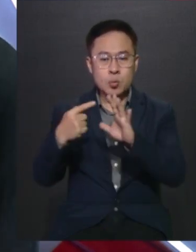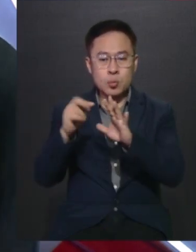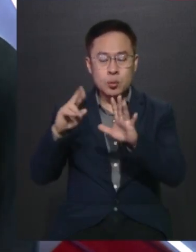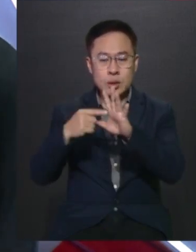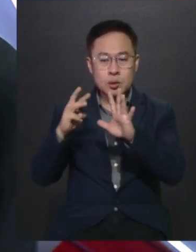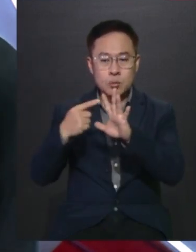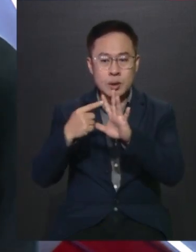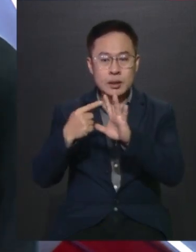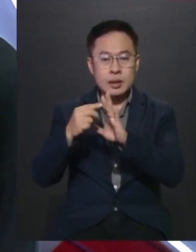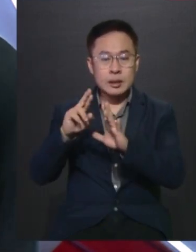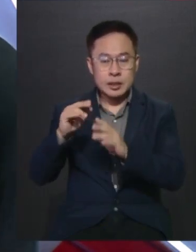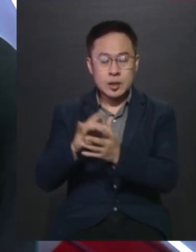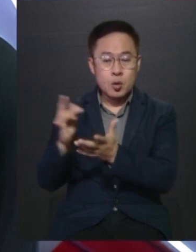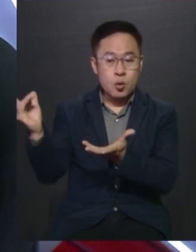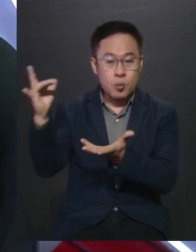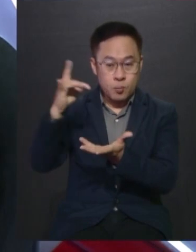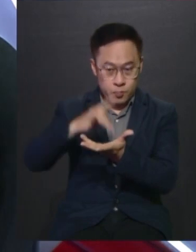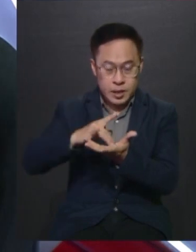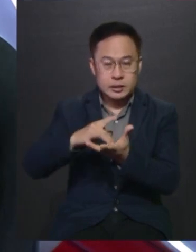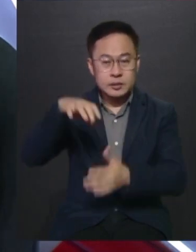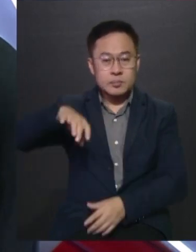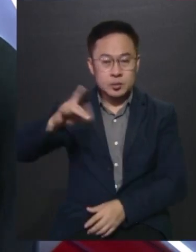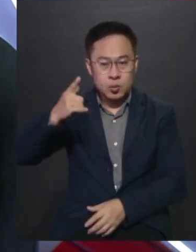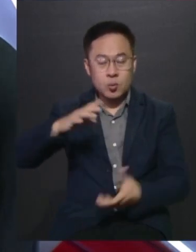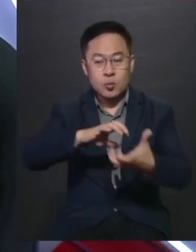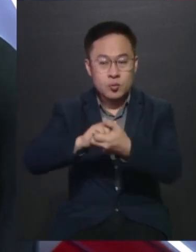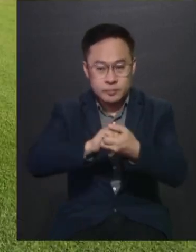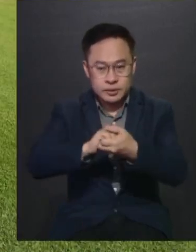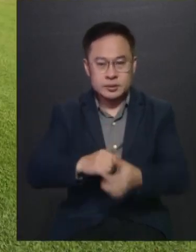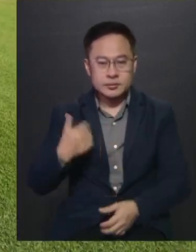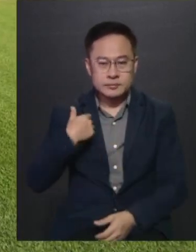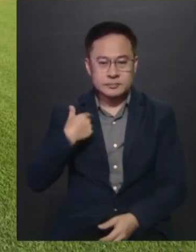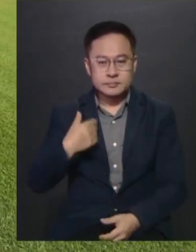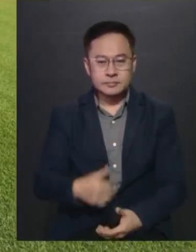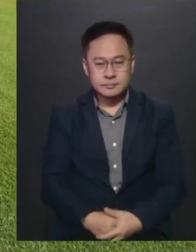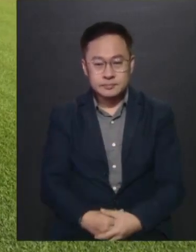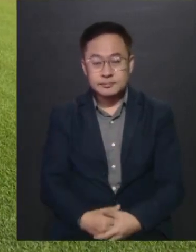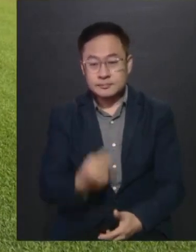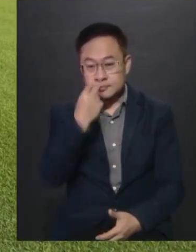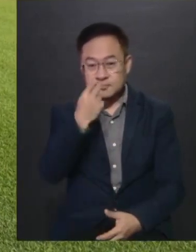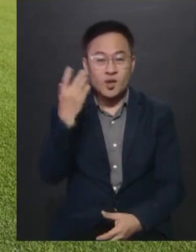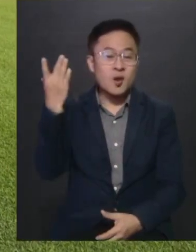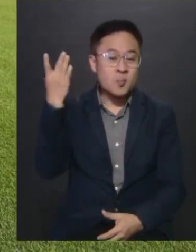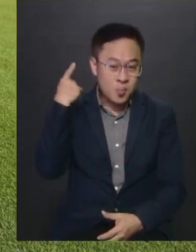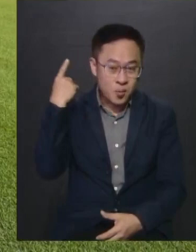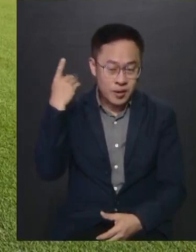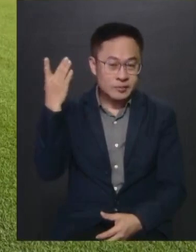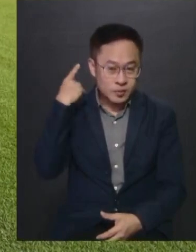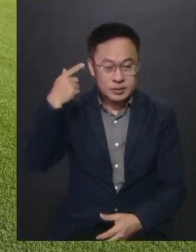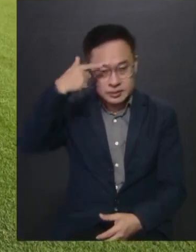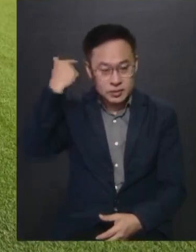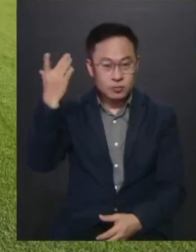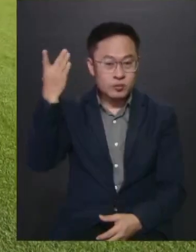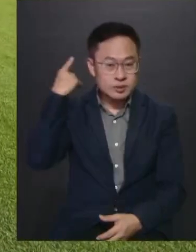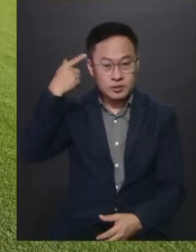าเยี่ยมสโมสรเมืองทองยูไนเต็ดค่ะในฐานะสโมสรพันธมิตรค่ะไปดูบรรยากาศหน่อยนะเมื่อช่วงบ่ายของวันเสาร์